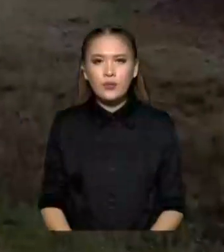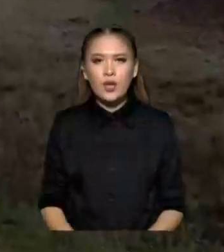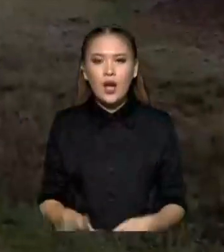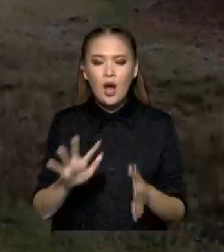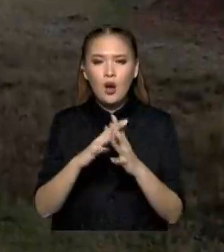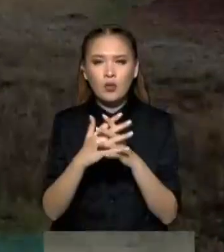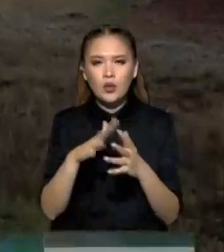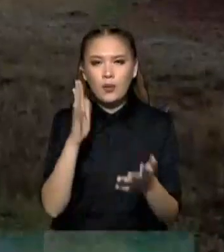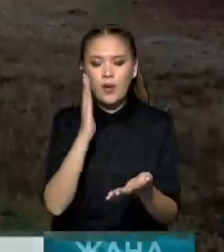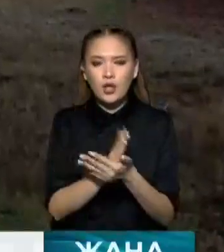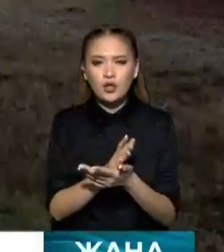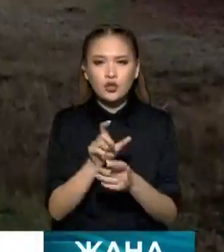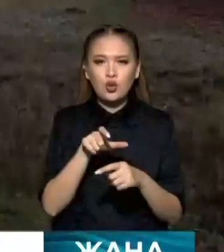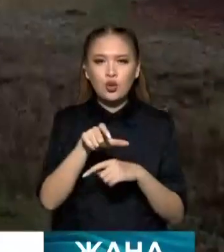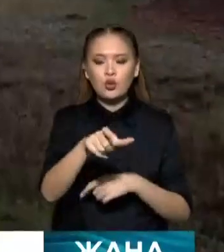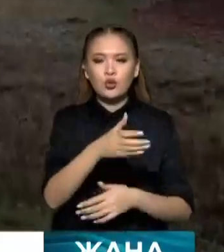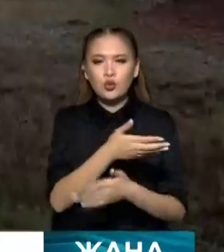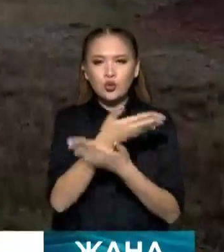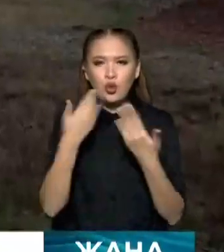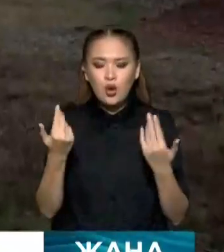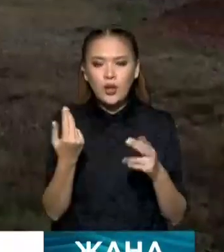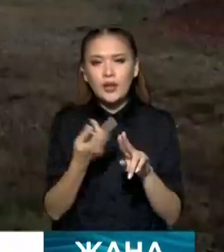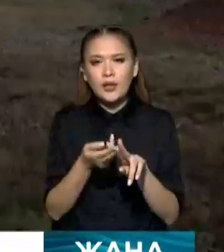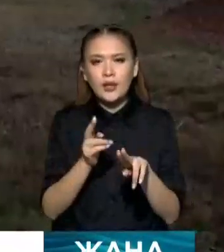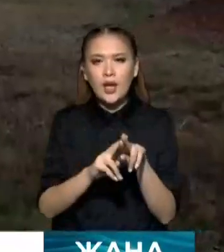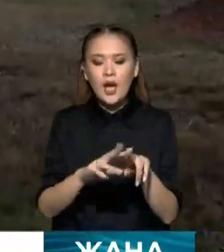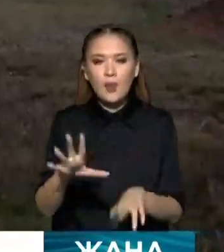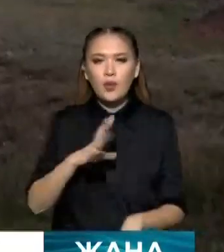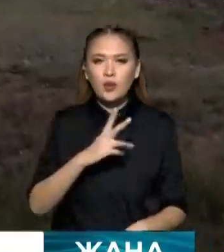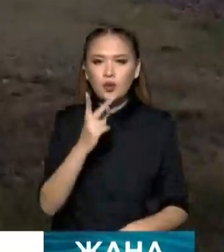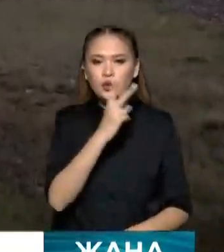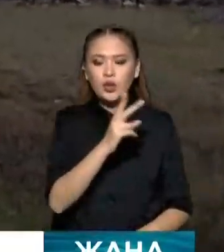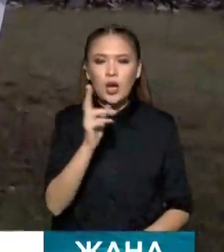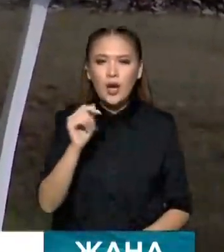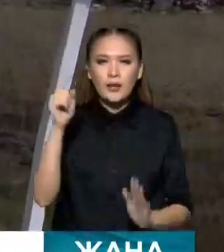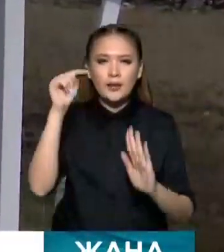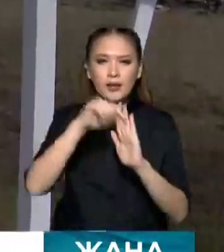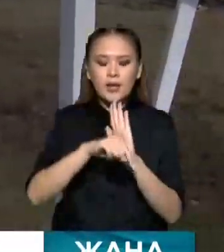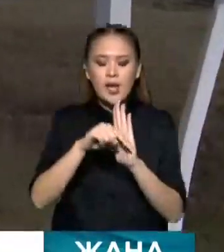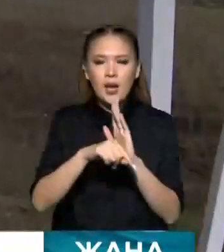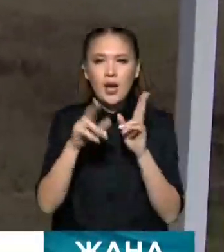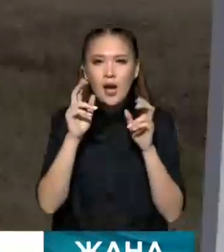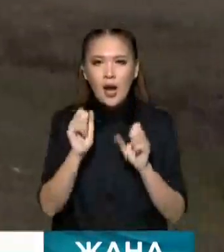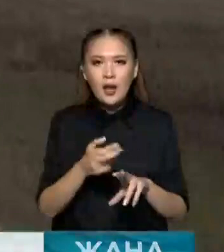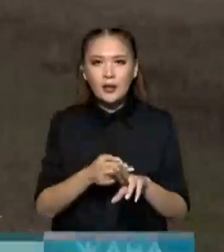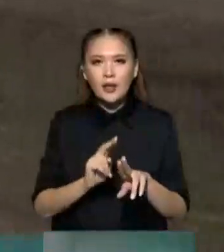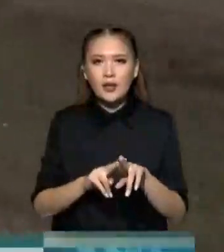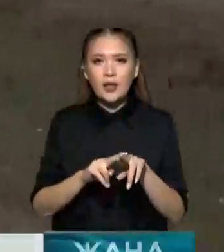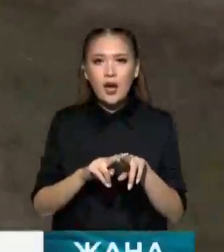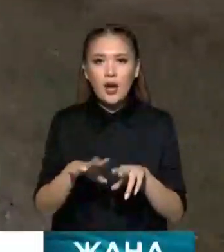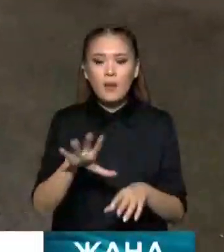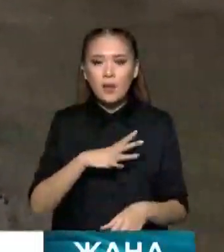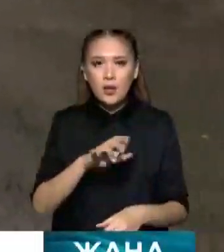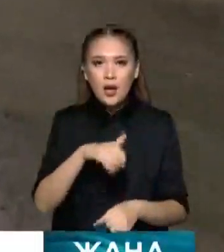Ауылы бар, жолы жоқ. Қостомарлықтар қалай күн көрер? Ішкі жолды айтпағанда, мына елді мекенге